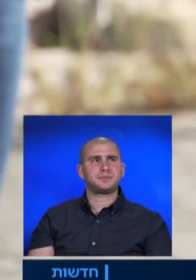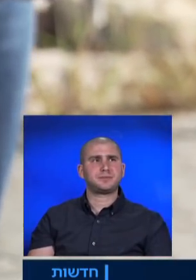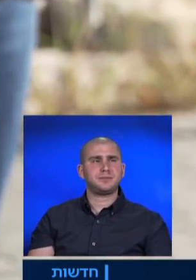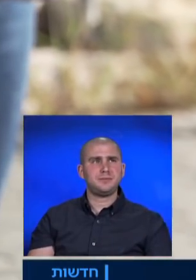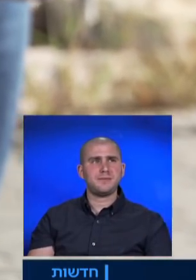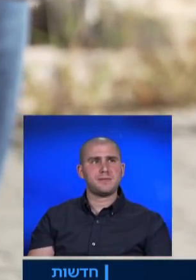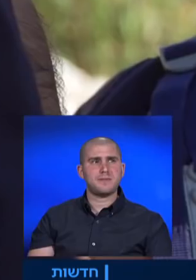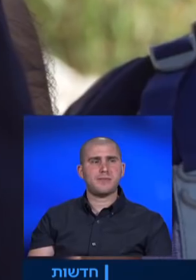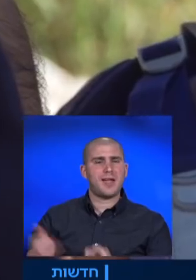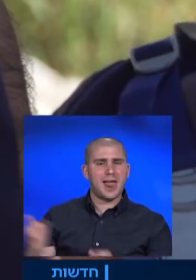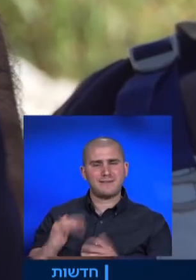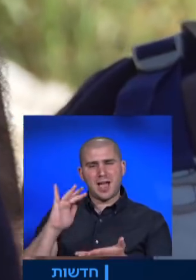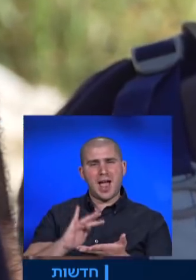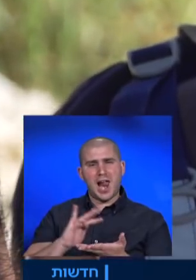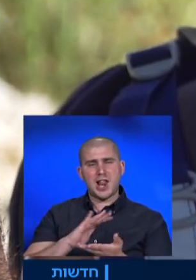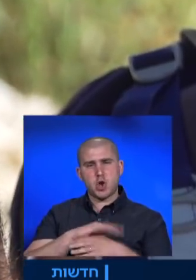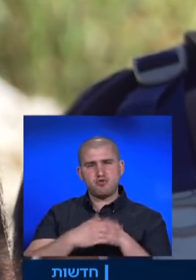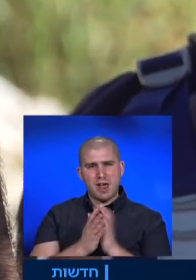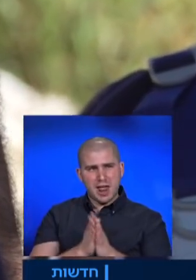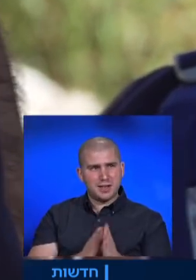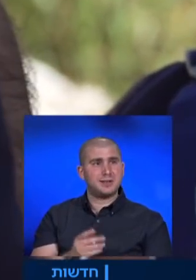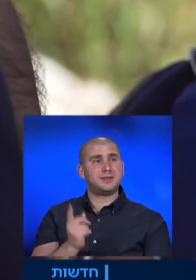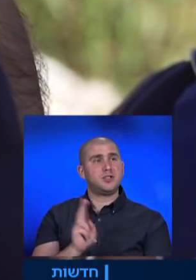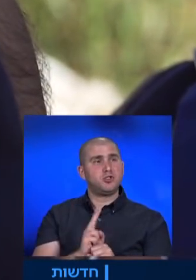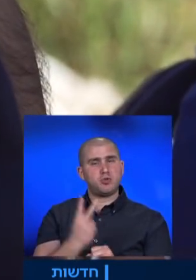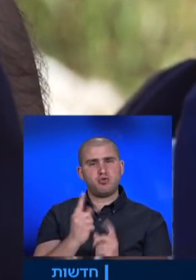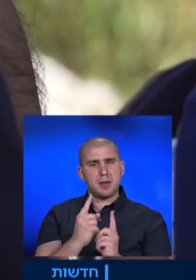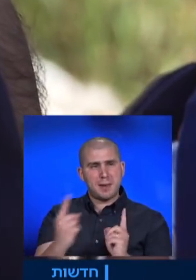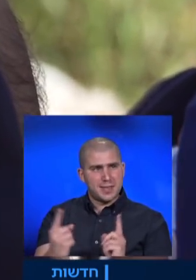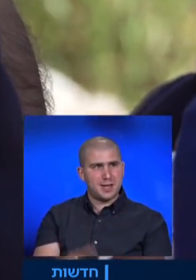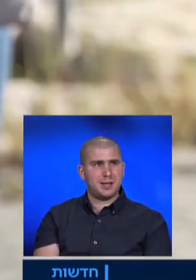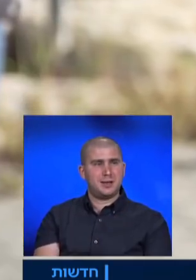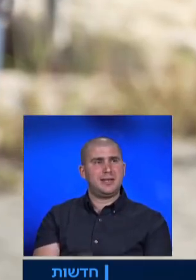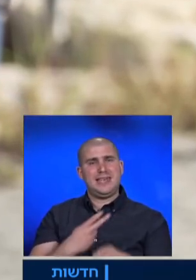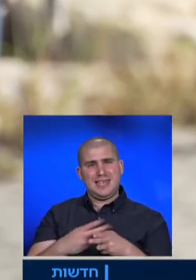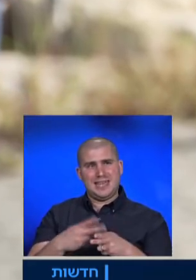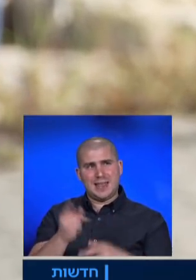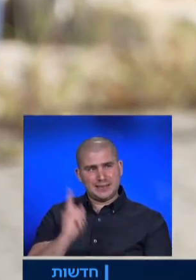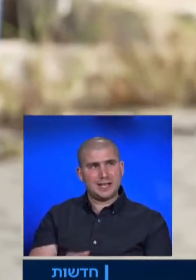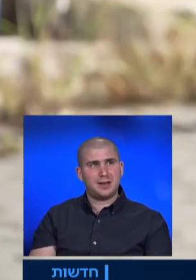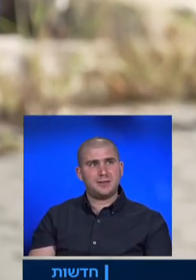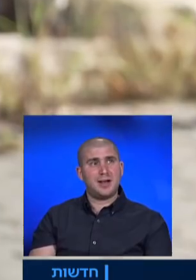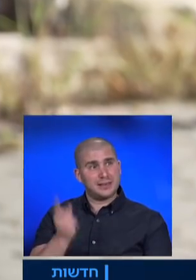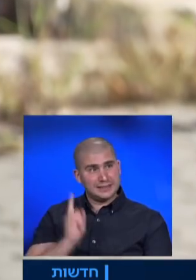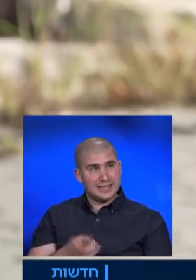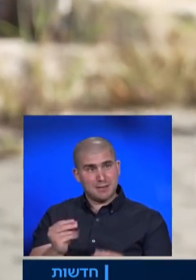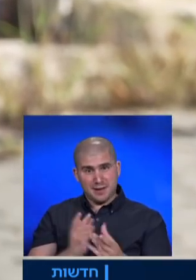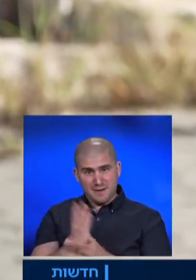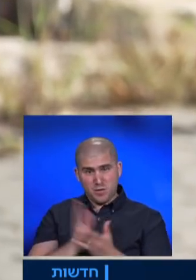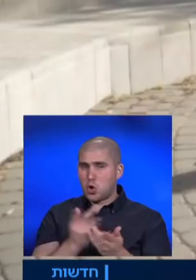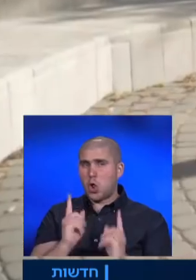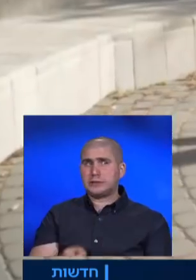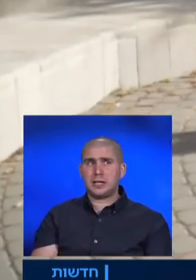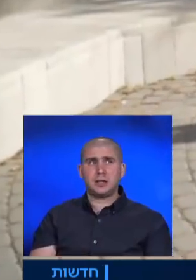להביא אלכוג'ל, לשמור על 2 מטר, על היגיינה. את צריכה להיות עם כפפות או לא צריכה? לא